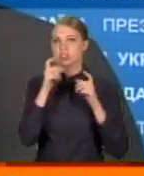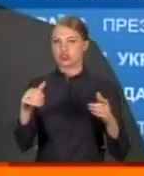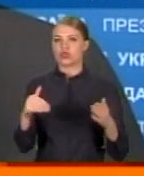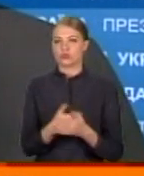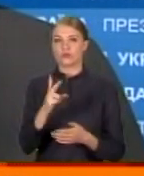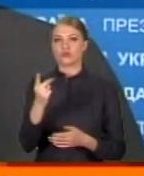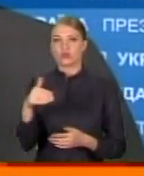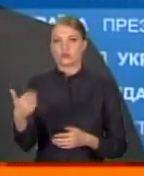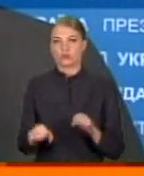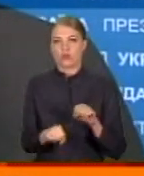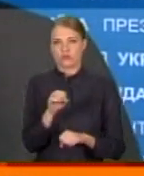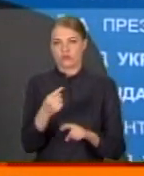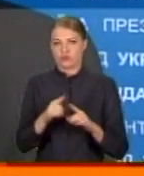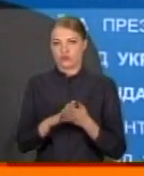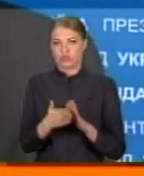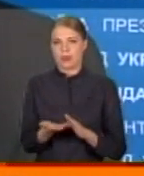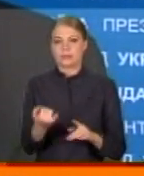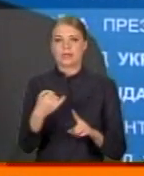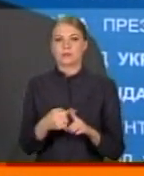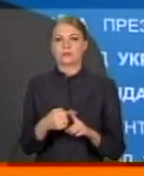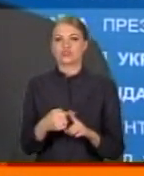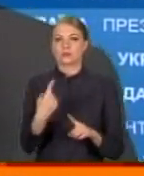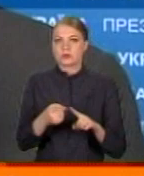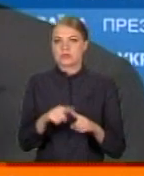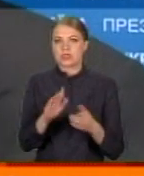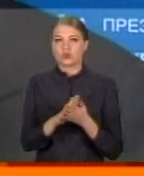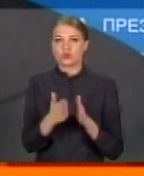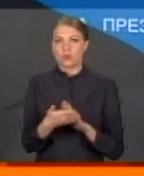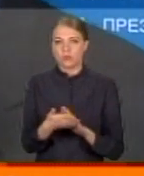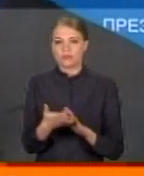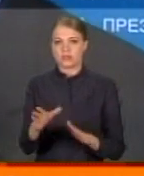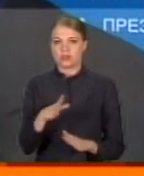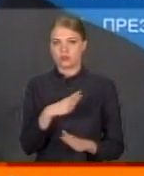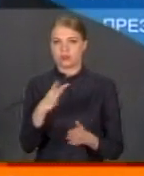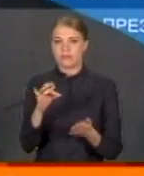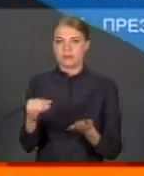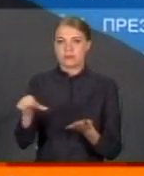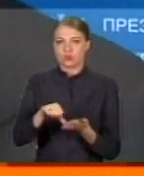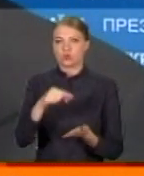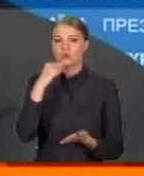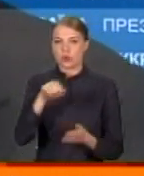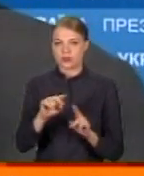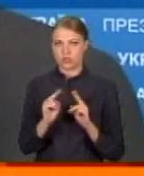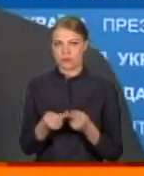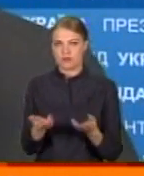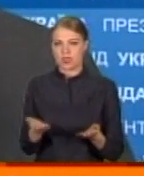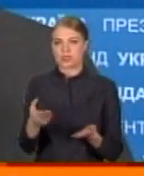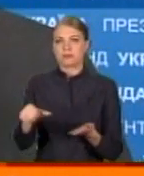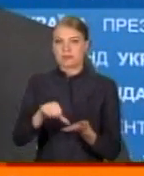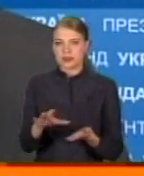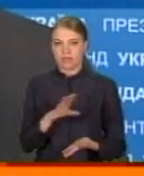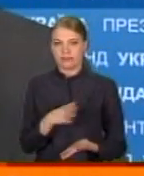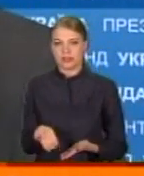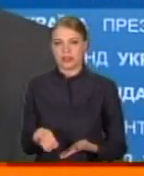що та сторона порушила ці саме. Причому це ж домовленість була і присутність Російської Федерації,